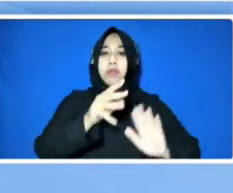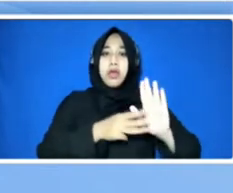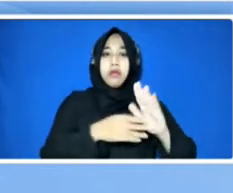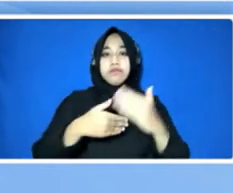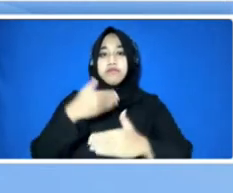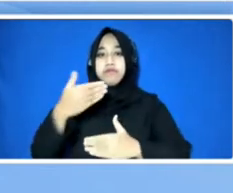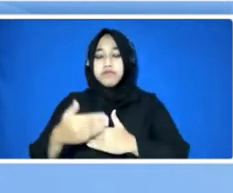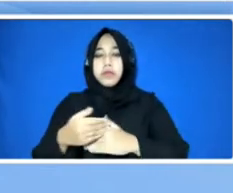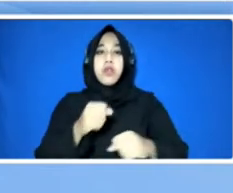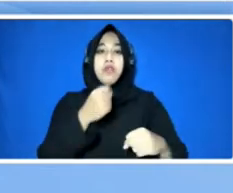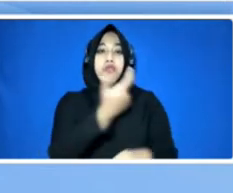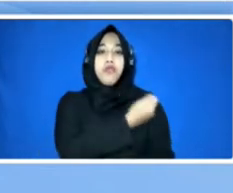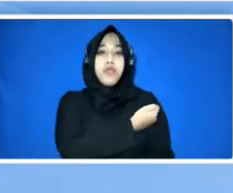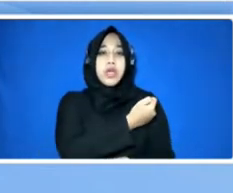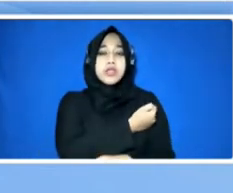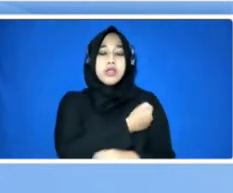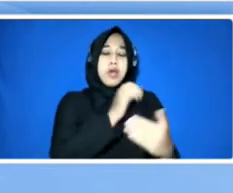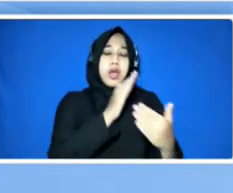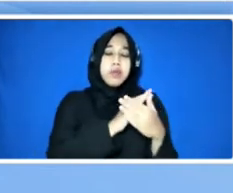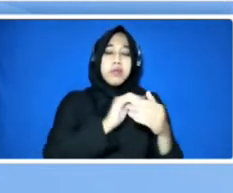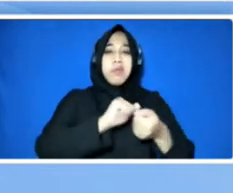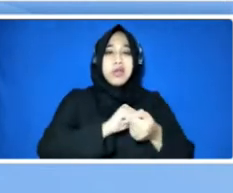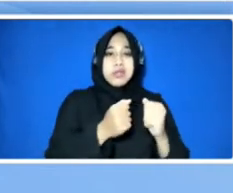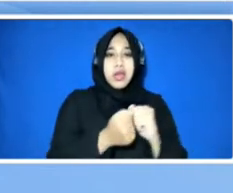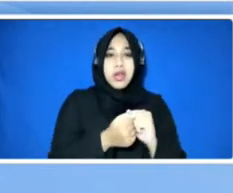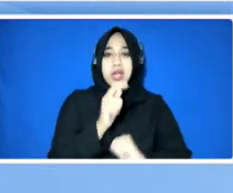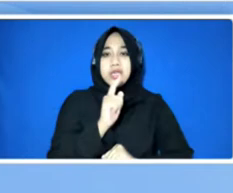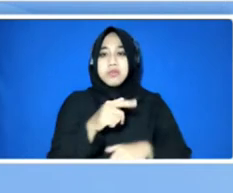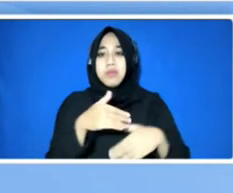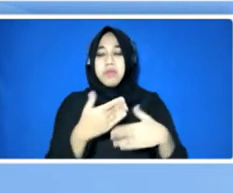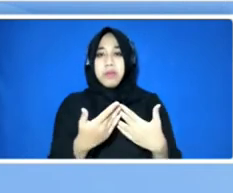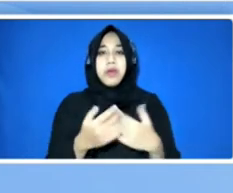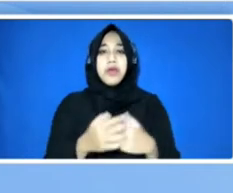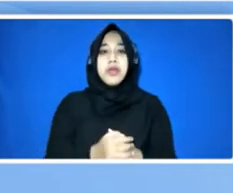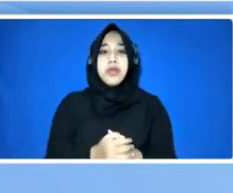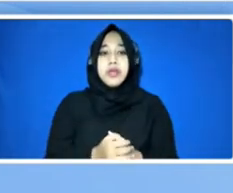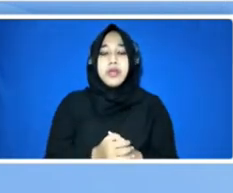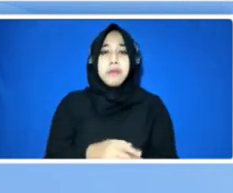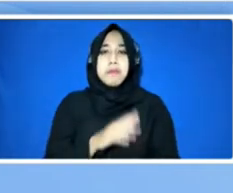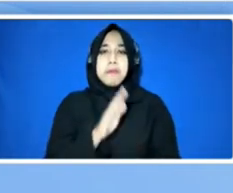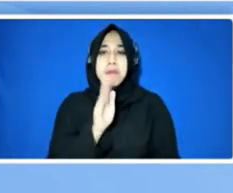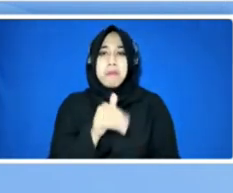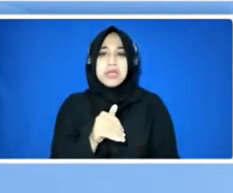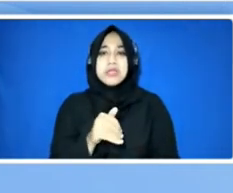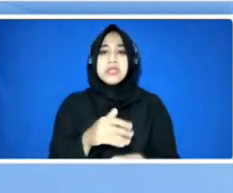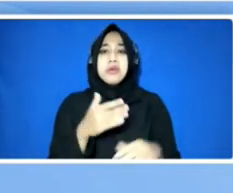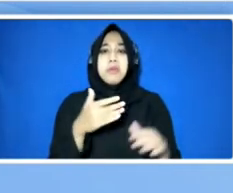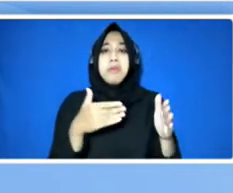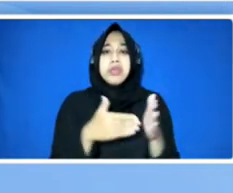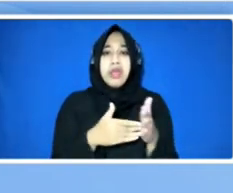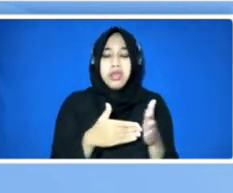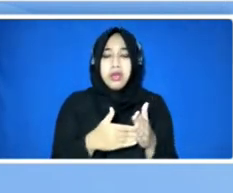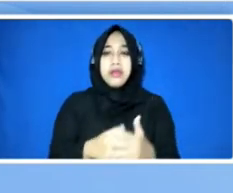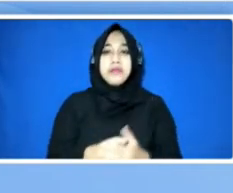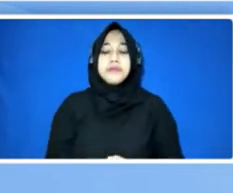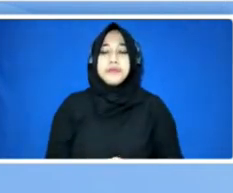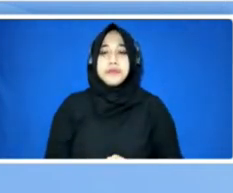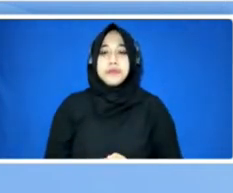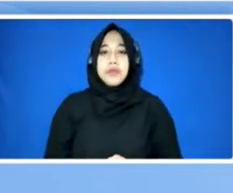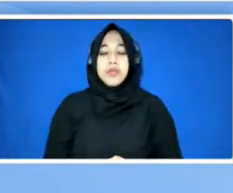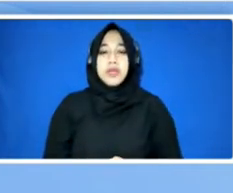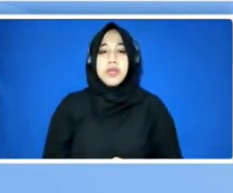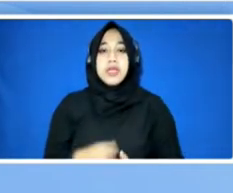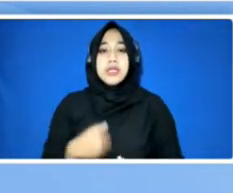Prevention vaksin juga masih menghadapi persoalan ya, karena coverage-nya juga masih sangat menantang. Dan satu, saya